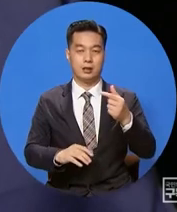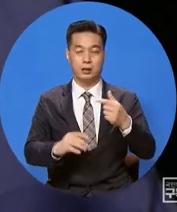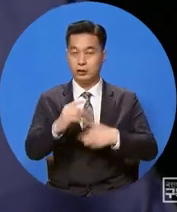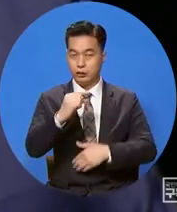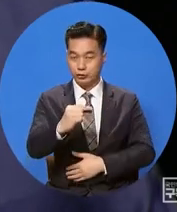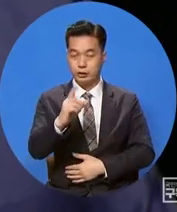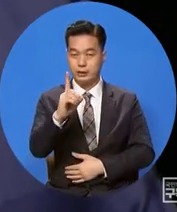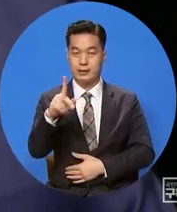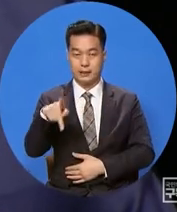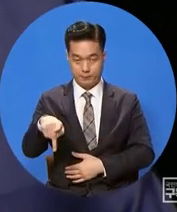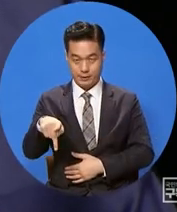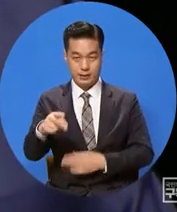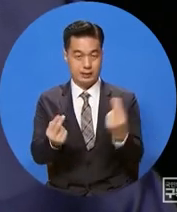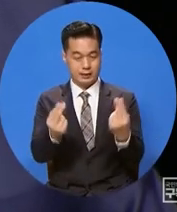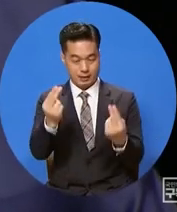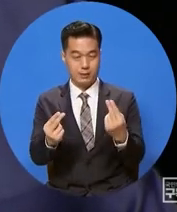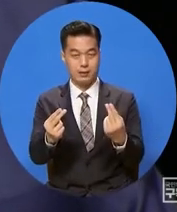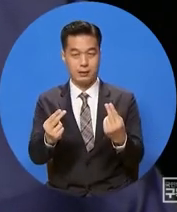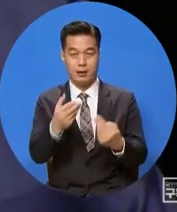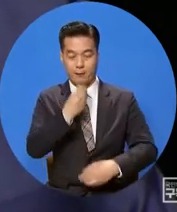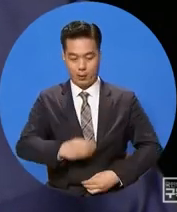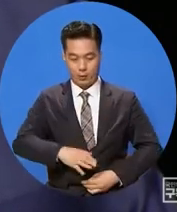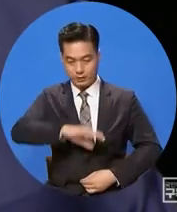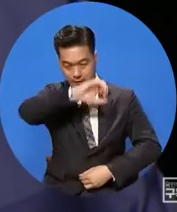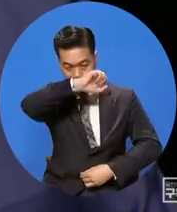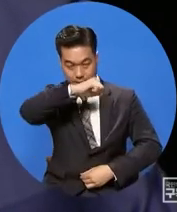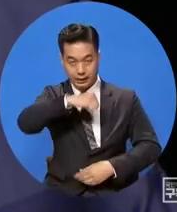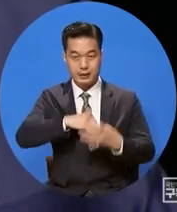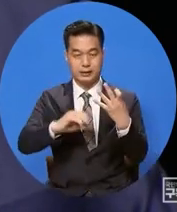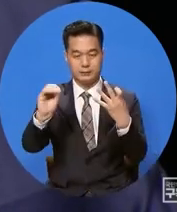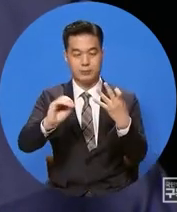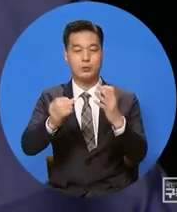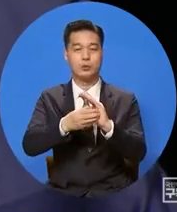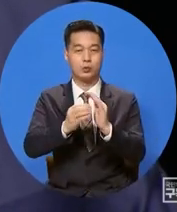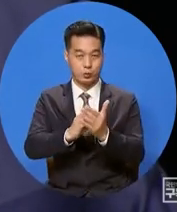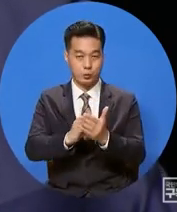대비 그 복지 재정 규모가 한 14% 정도 되는데요.